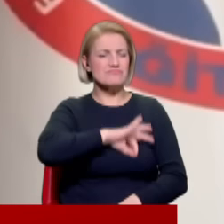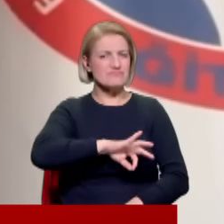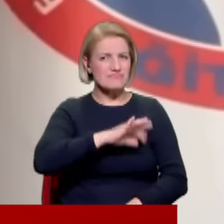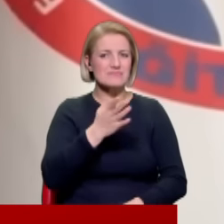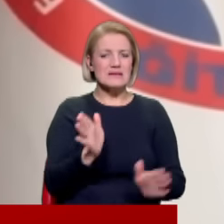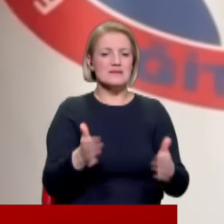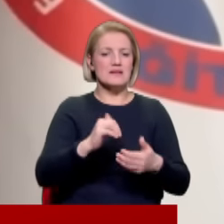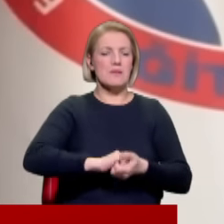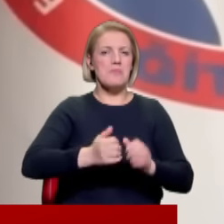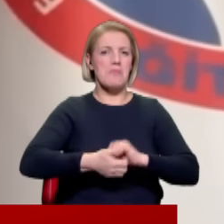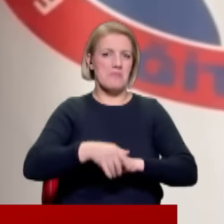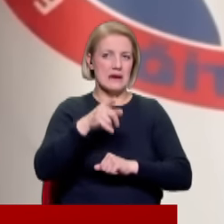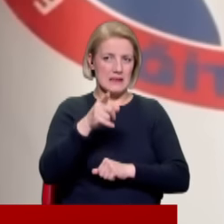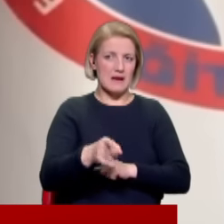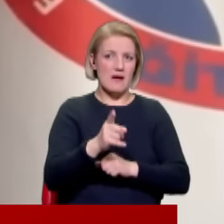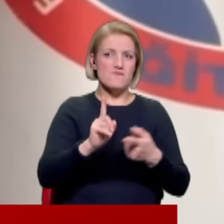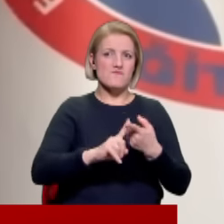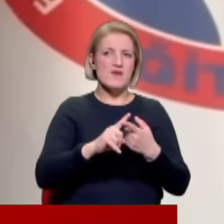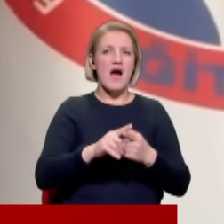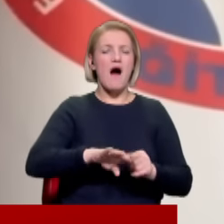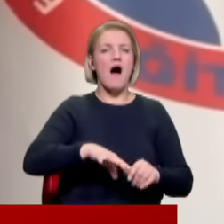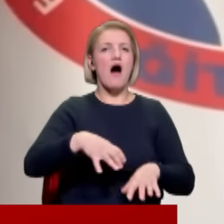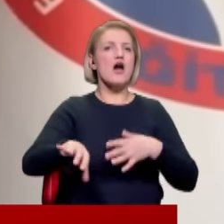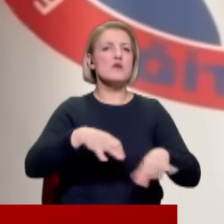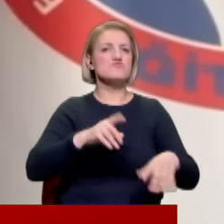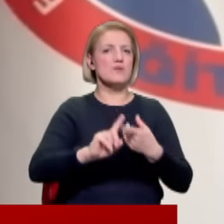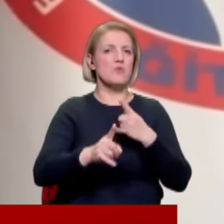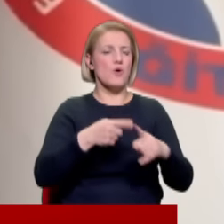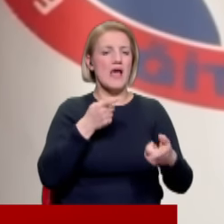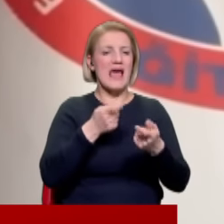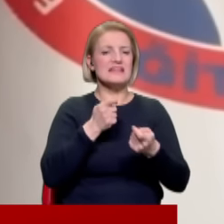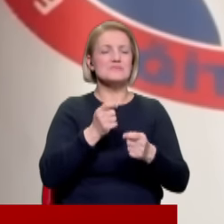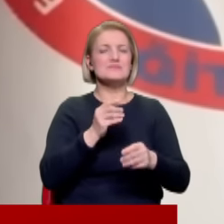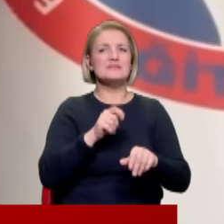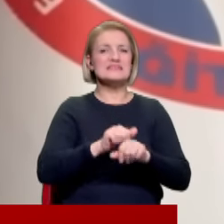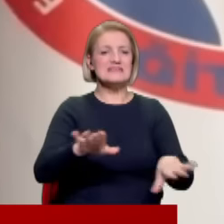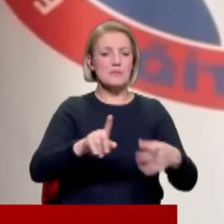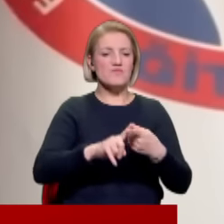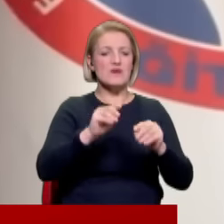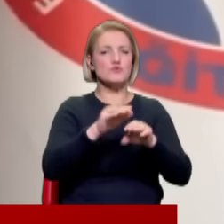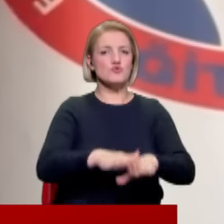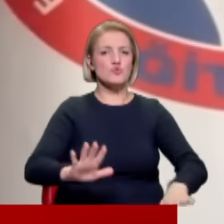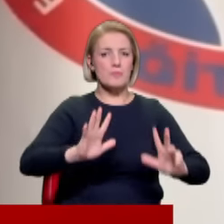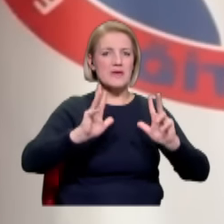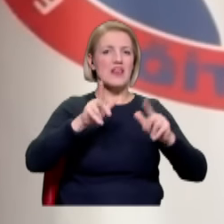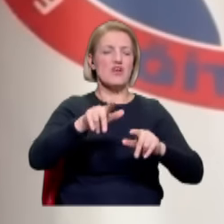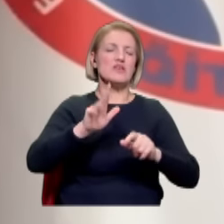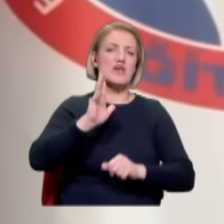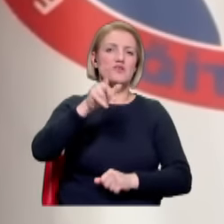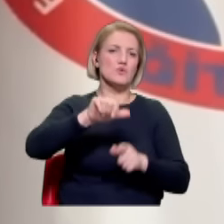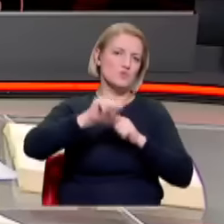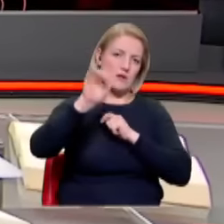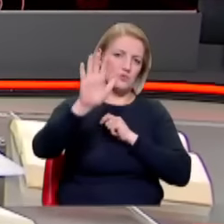yandaş sendikalarla işbirliklerinizi ve kayırmacılık politikanızı eğitim sisteminden ve çocuklarımızın geleceğinden uzak